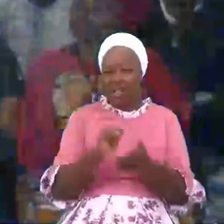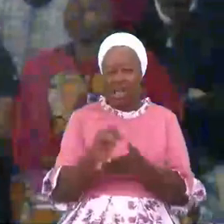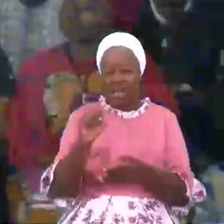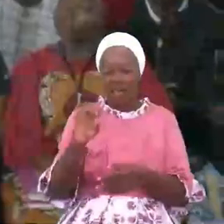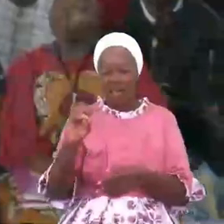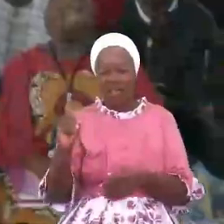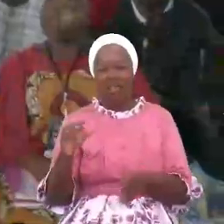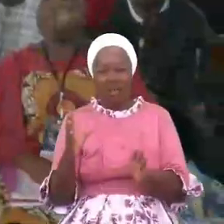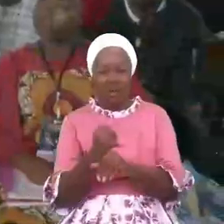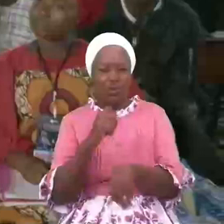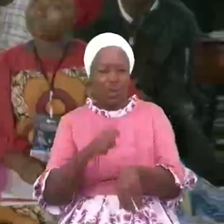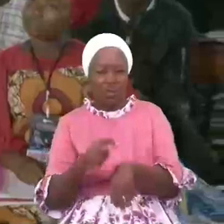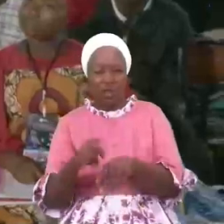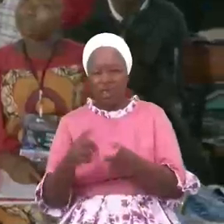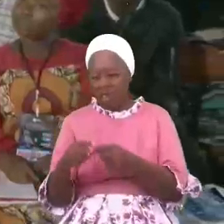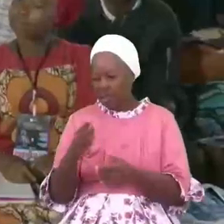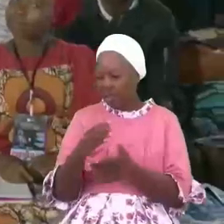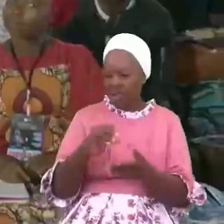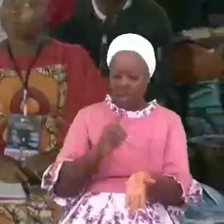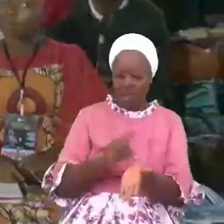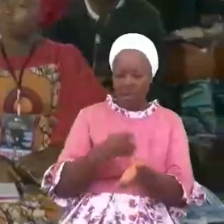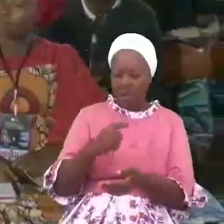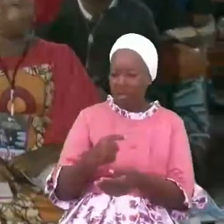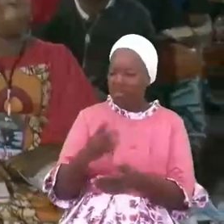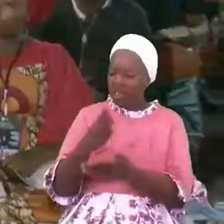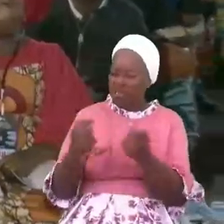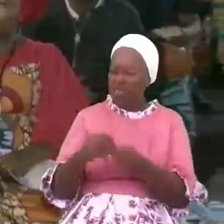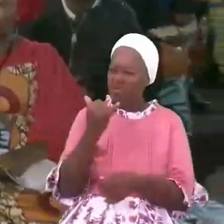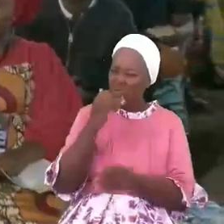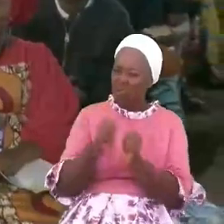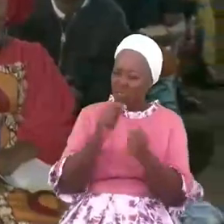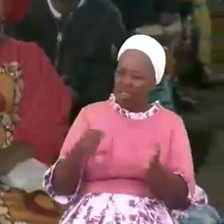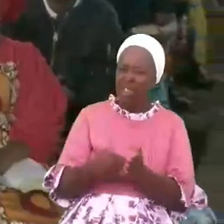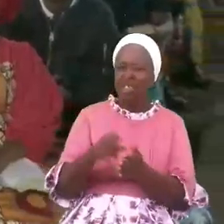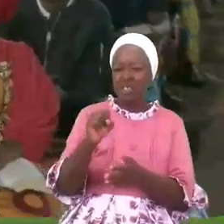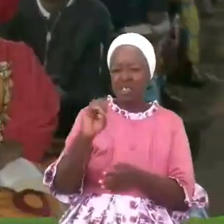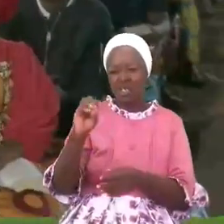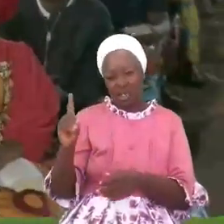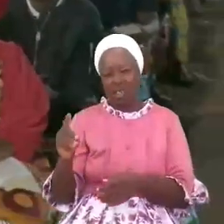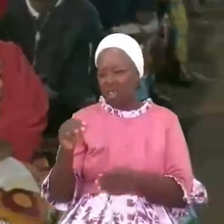les docteurs diront il y a quelque chose qui ne va pas avec telle semence, elle est faible,